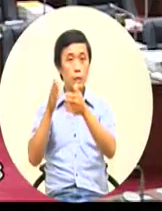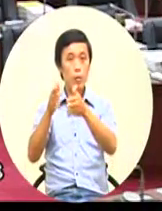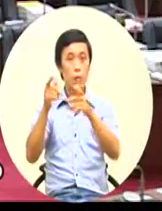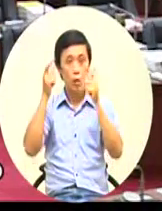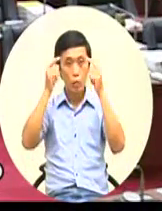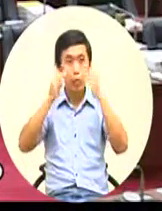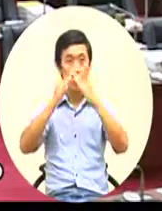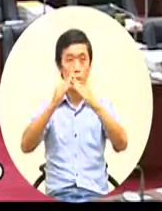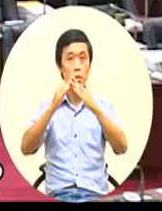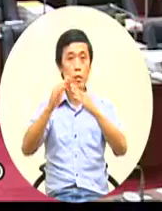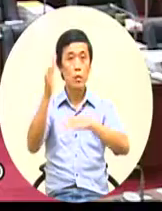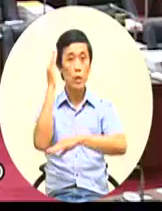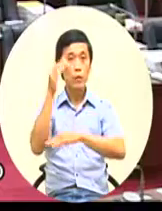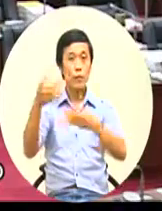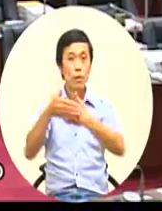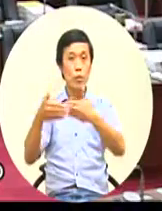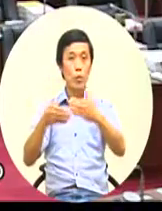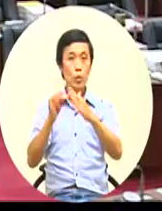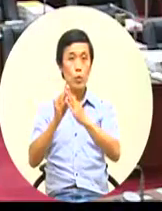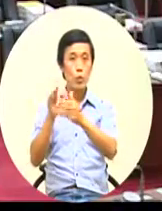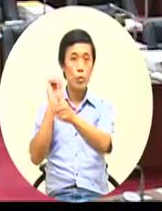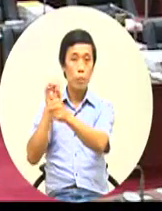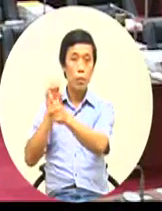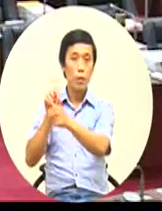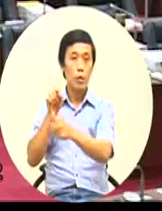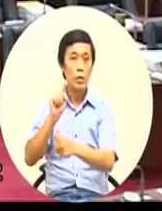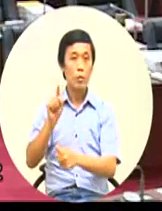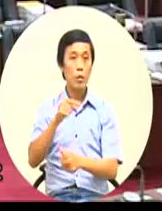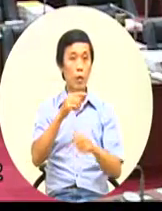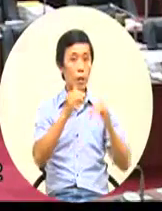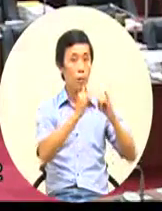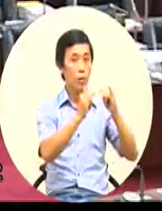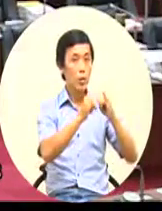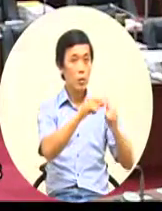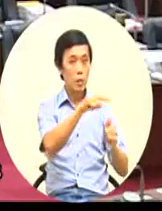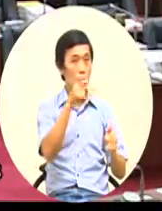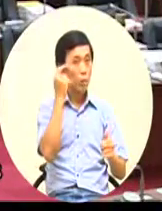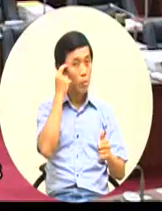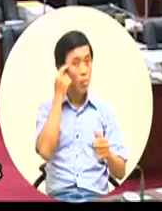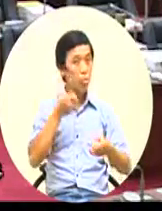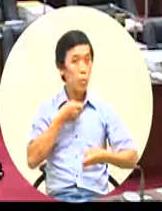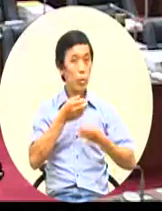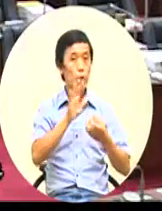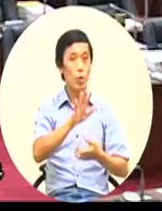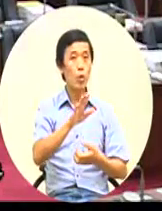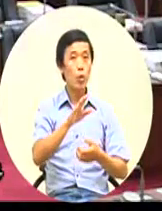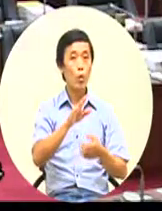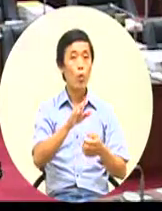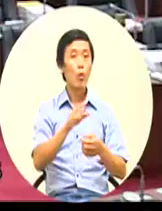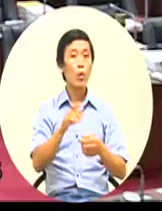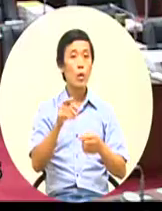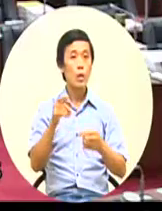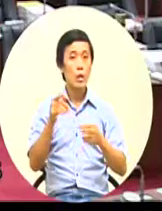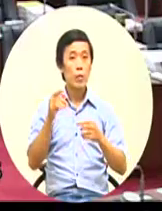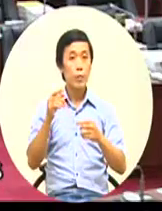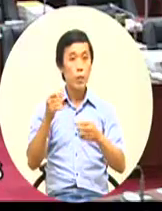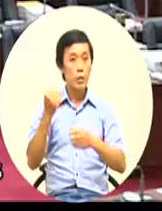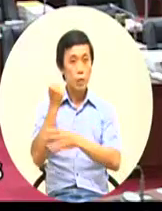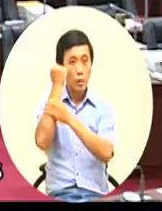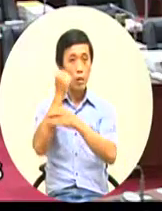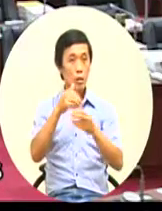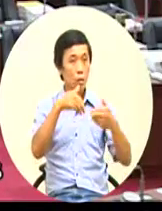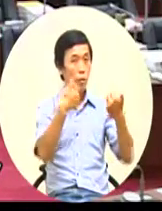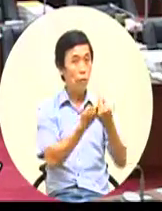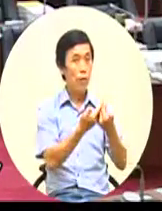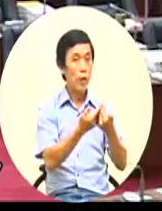局，交通局，我讲这民意有声音，正面反击哈。正负两极非常严肃，所以